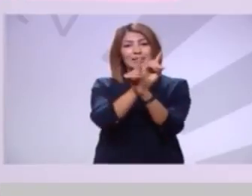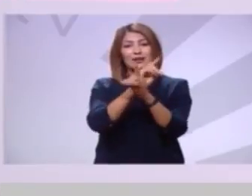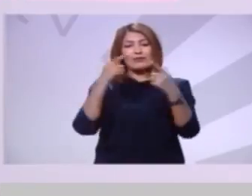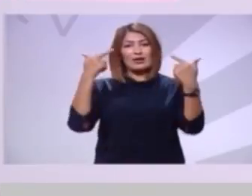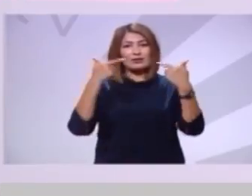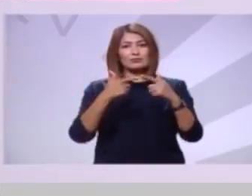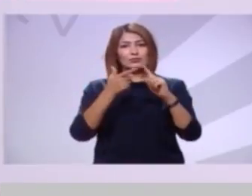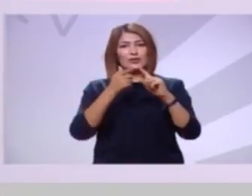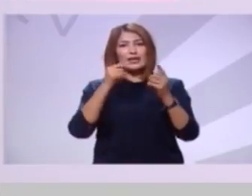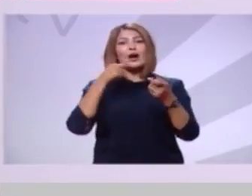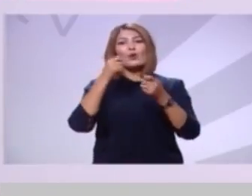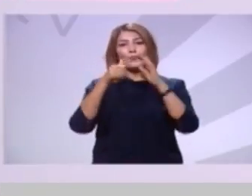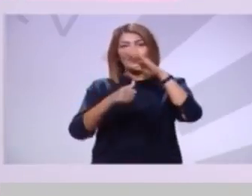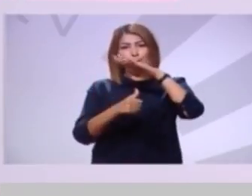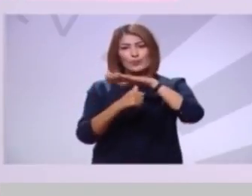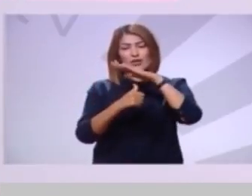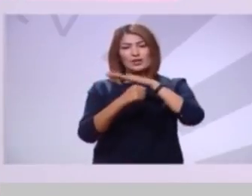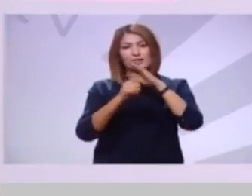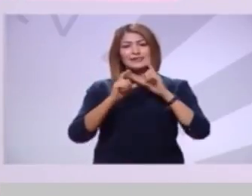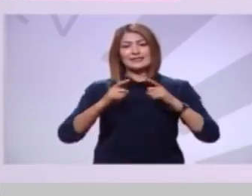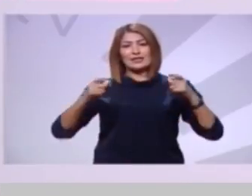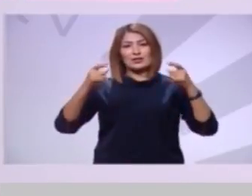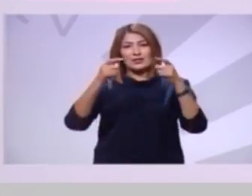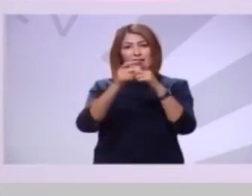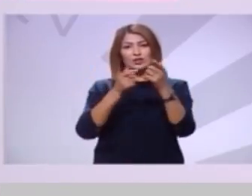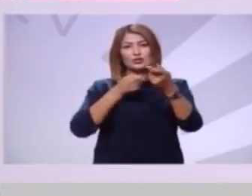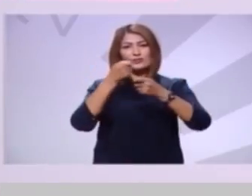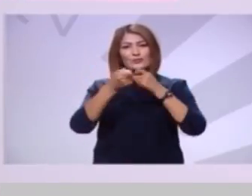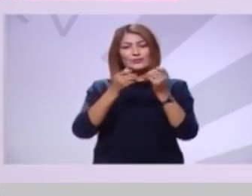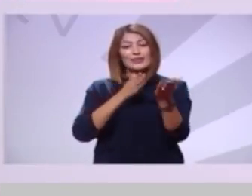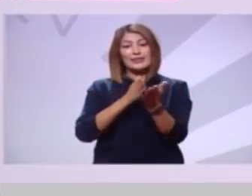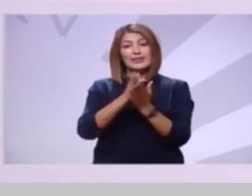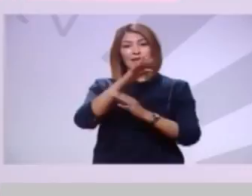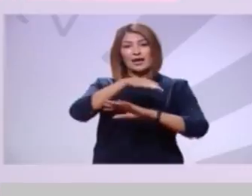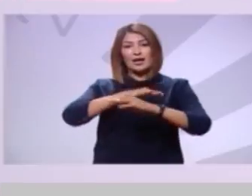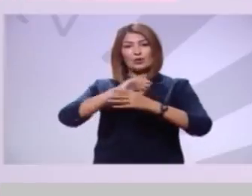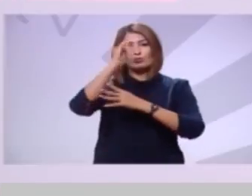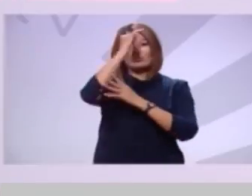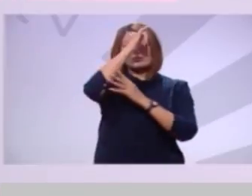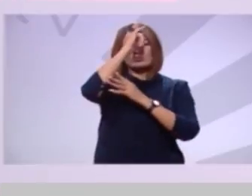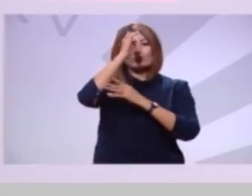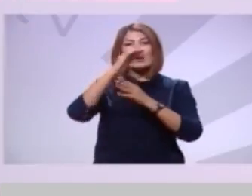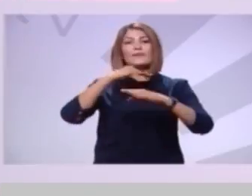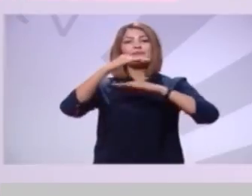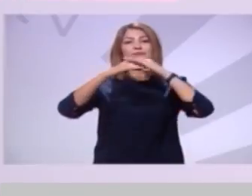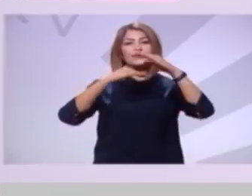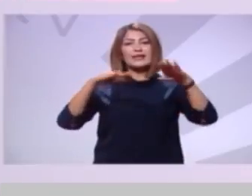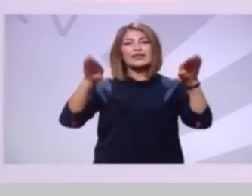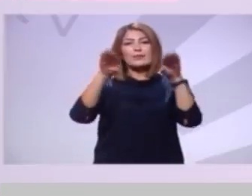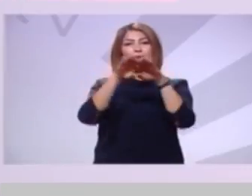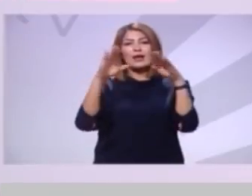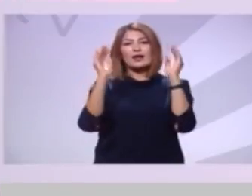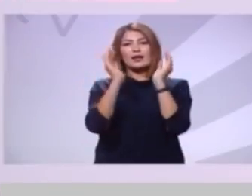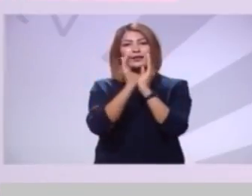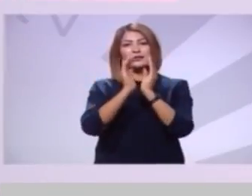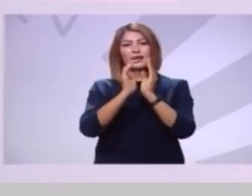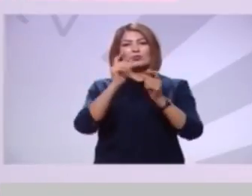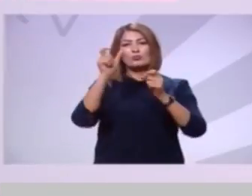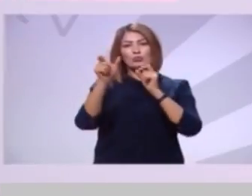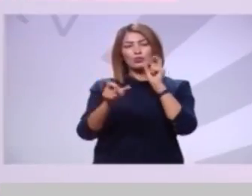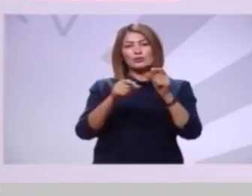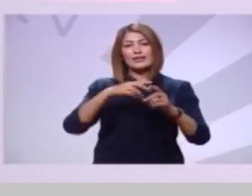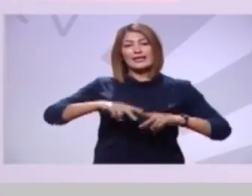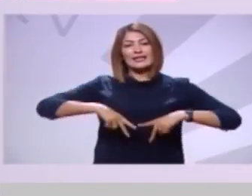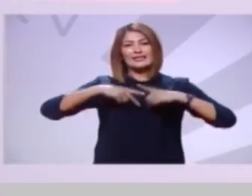الرئيس الاسلاميه البلاد وحق الجهه في التنميه العاده وفي الثروات وفي يعيشها